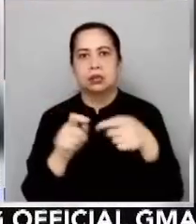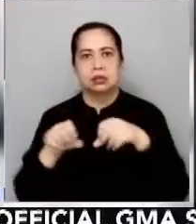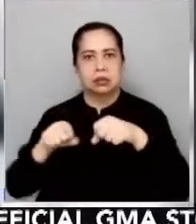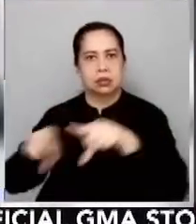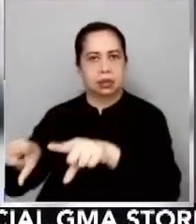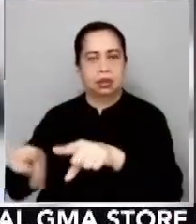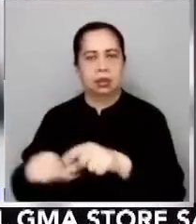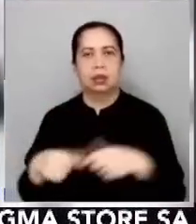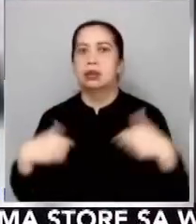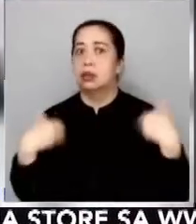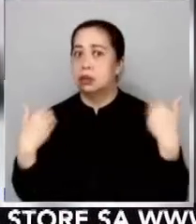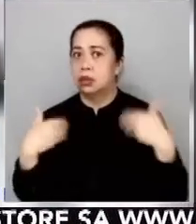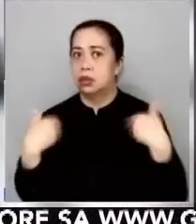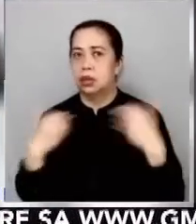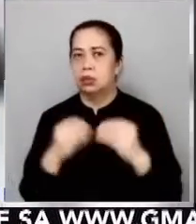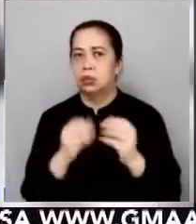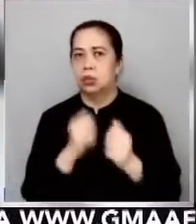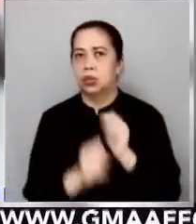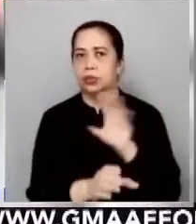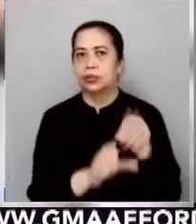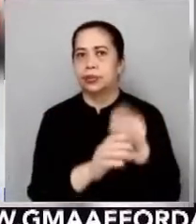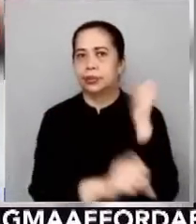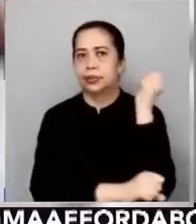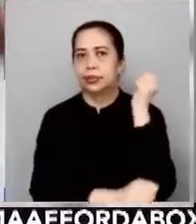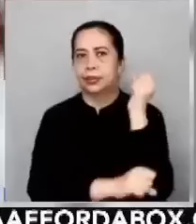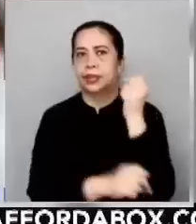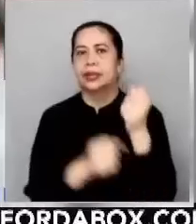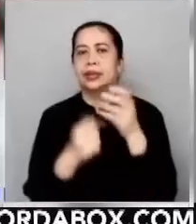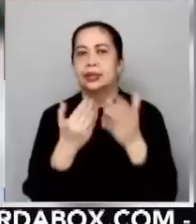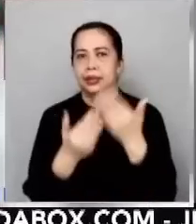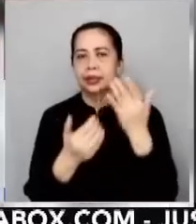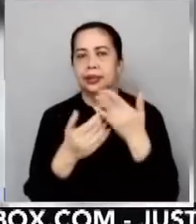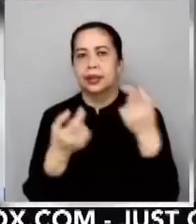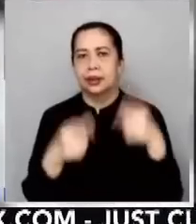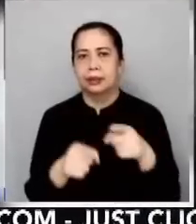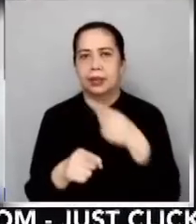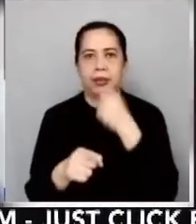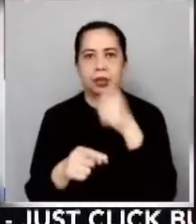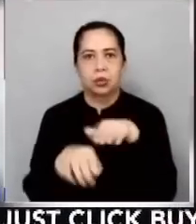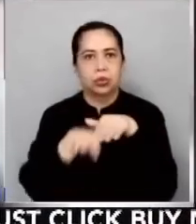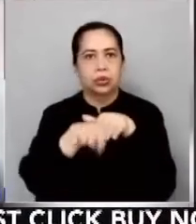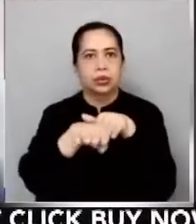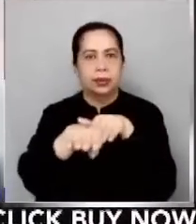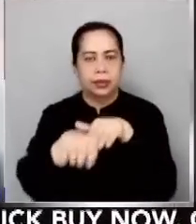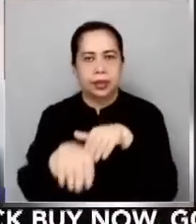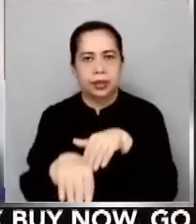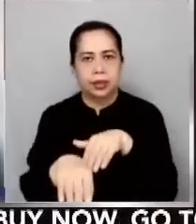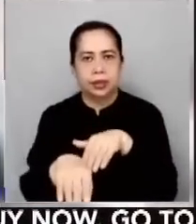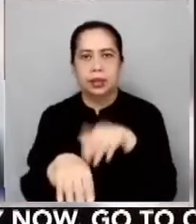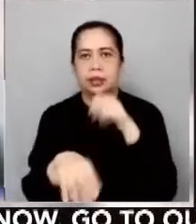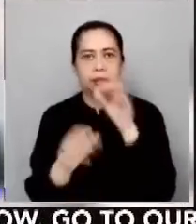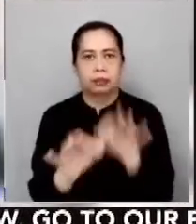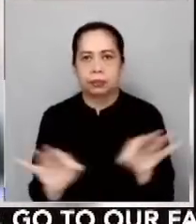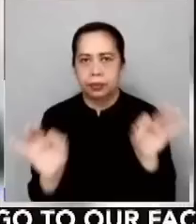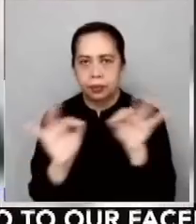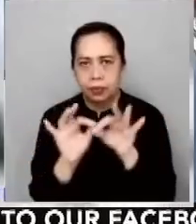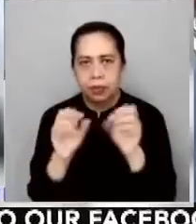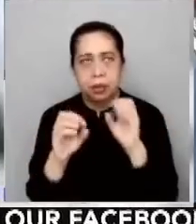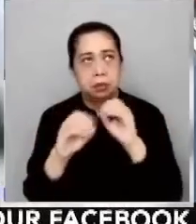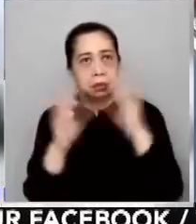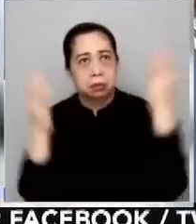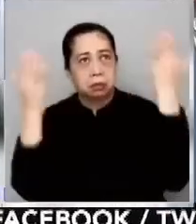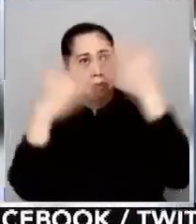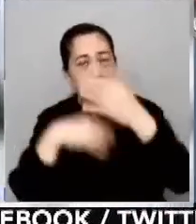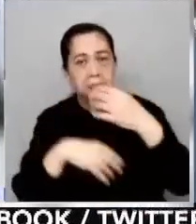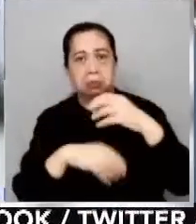bata raw ang karaniwang sangkot sa nakawan. Madalas daw itong mangyari kapag matraffic. Hindi na importante kung maliwanag o madilim.